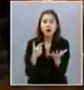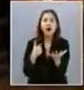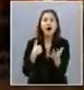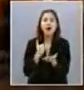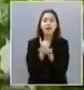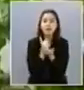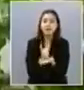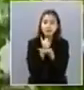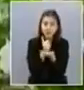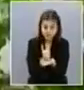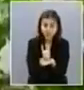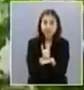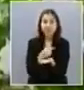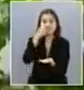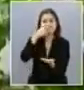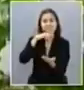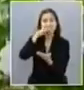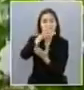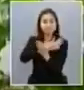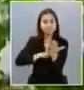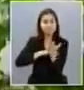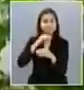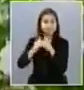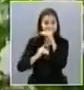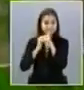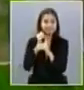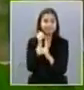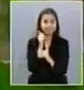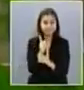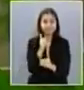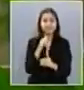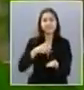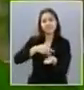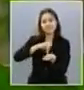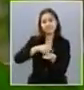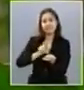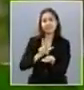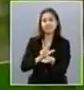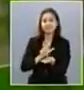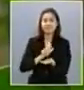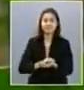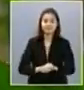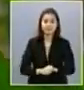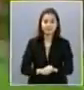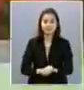กด้วยจักรพลสอนช่วยถ่ายภาพรัชนกอิ่มประดิษฐ์ทีมข่าวการเมืองรายงาน